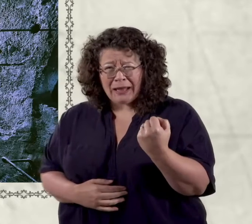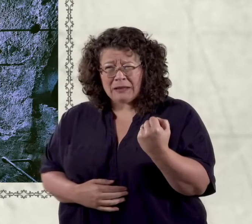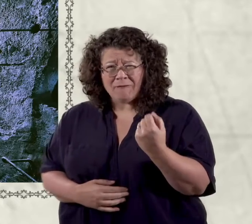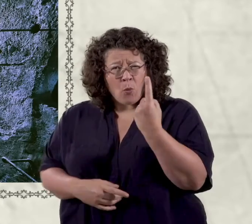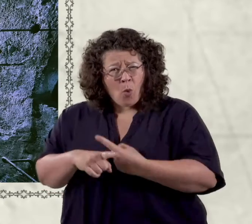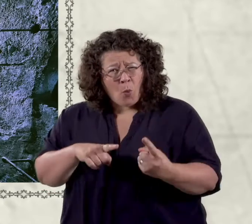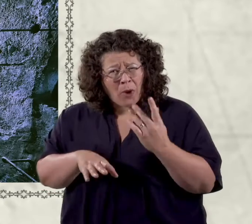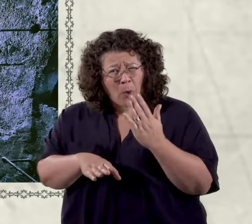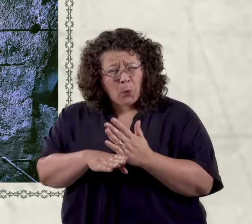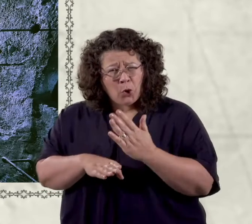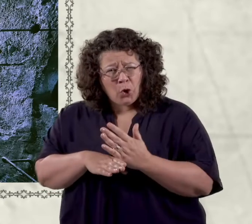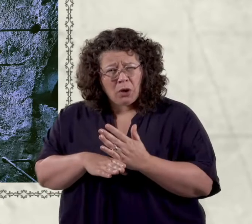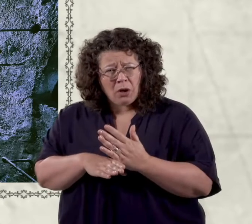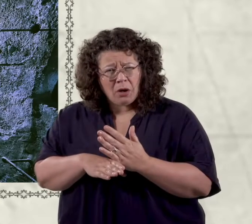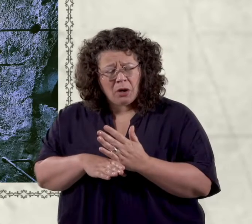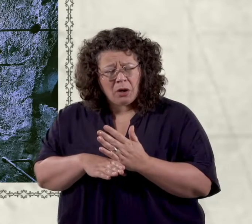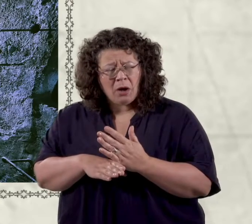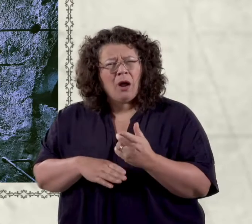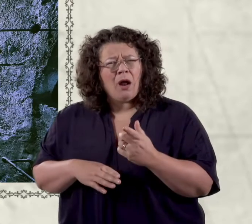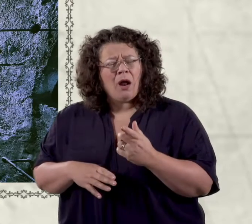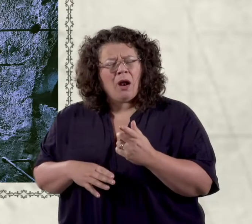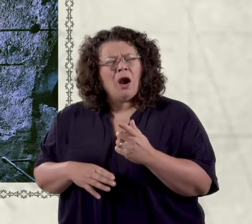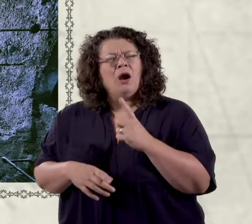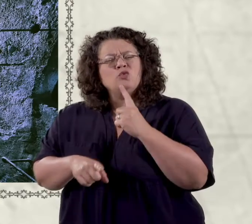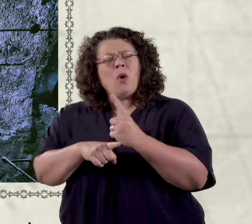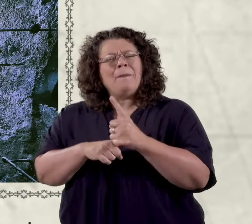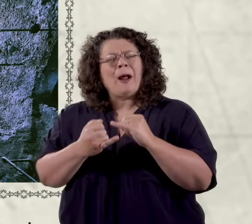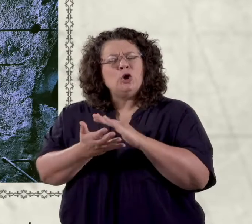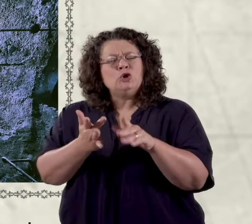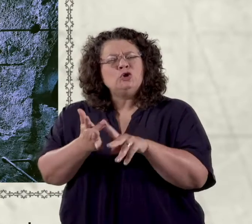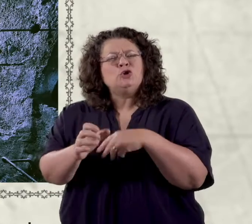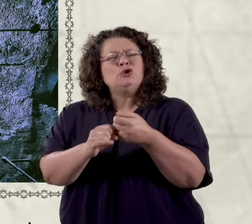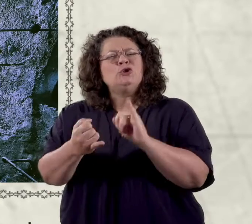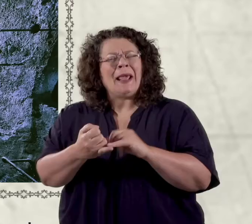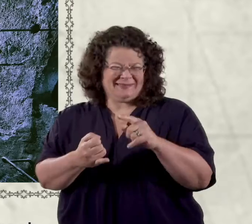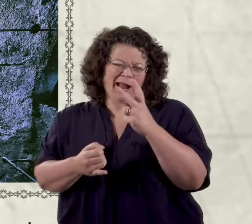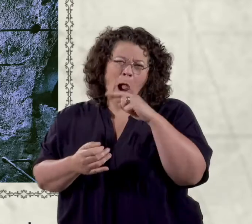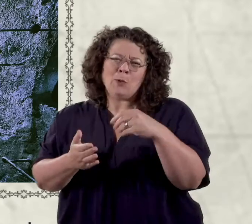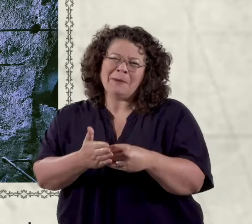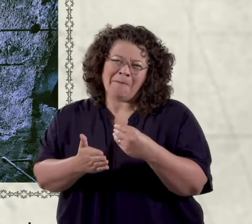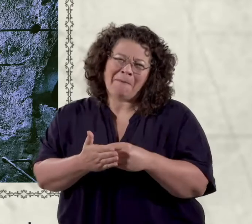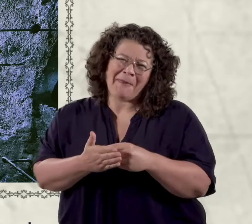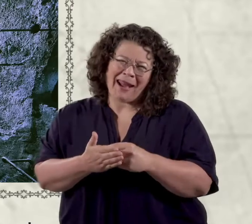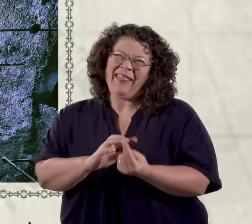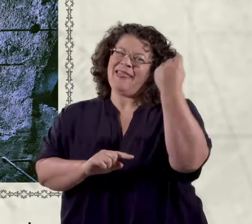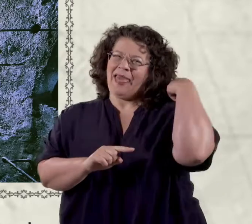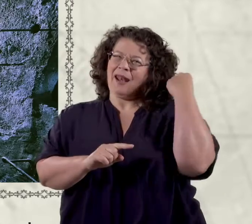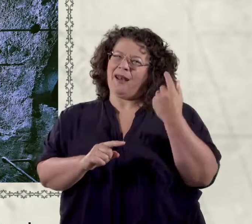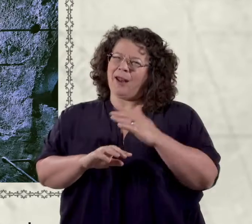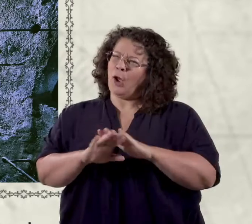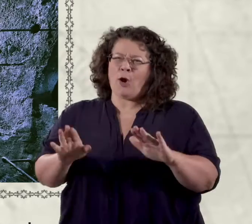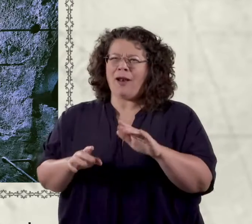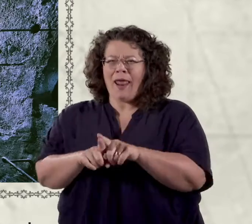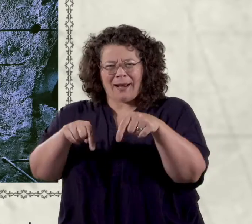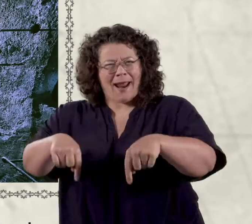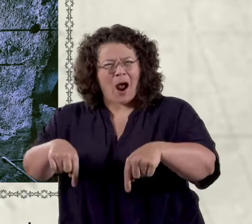10 swllt am wythnos o waith. Swll oedd yr arian o'n i'n defnyddio yn hytrach na punnoedd fel